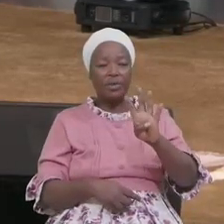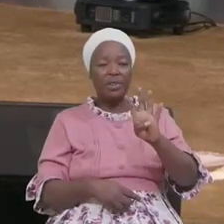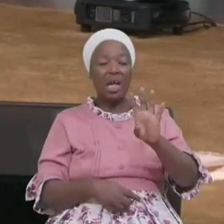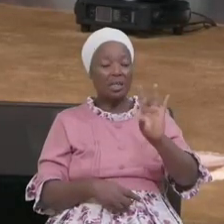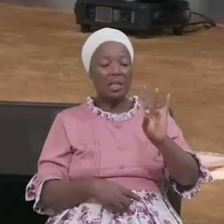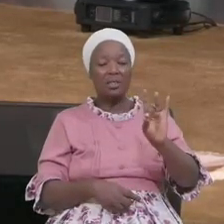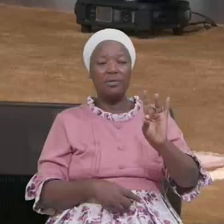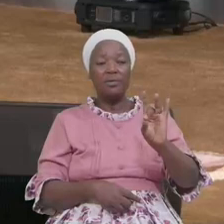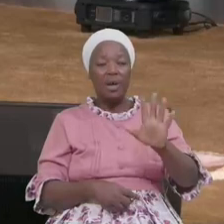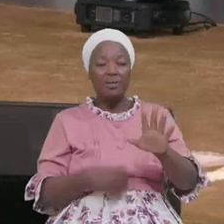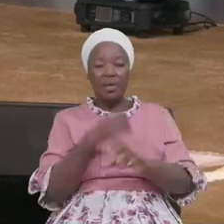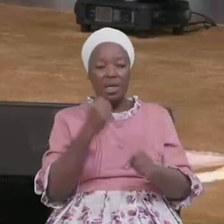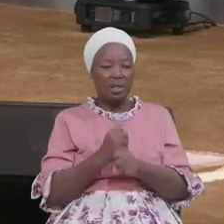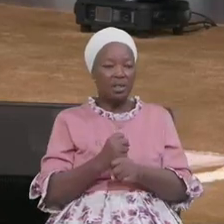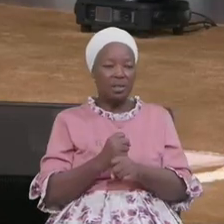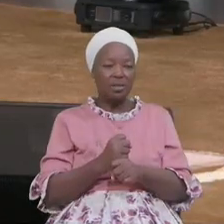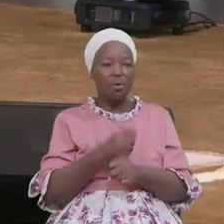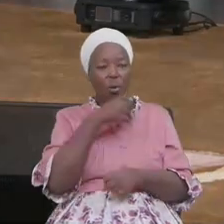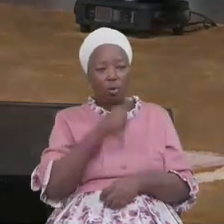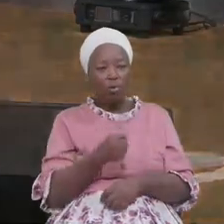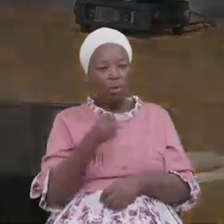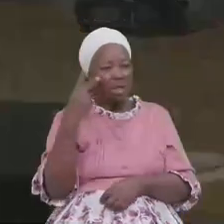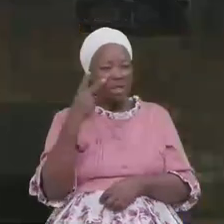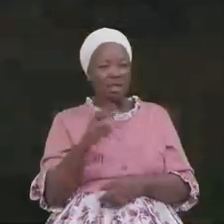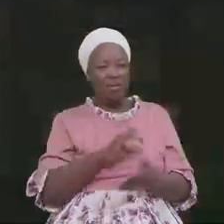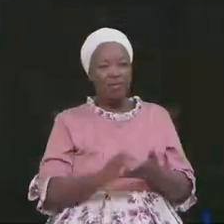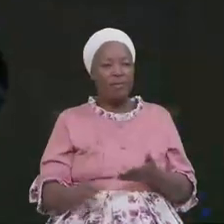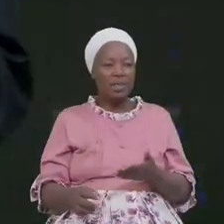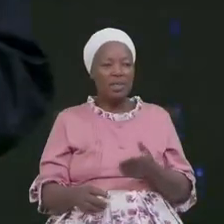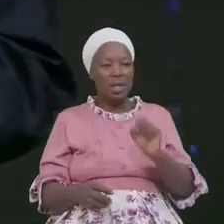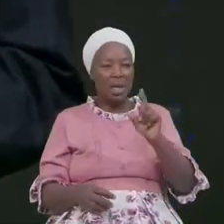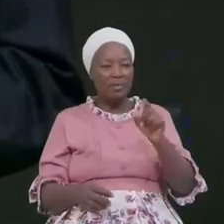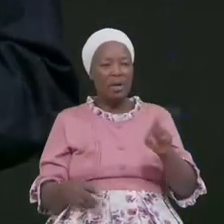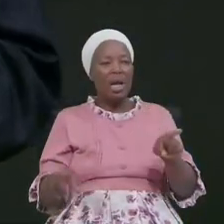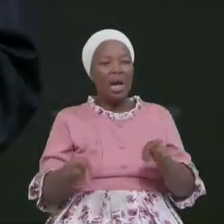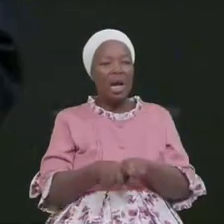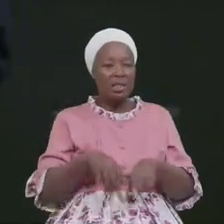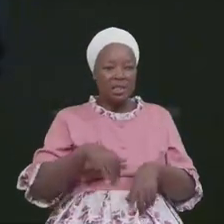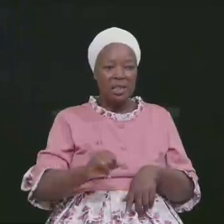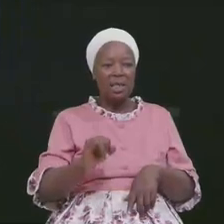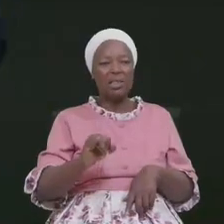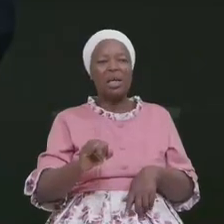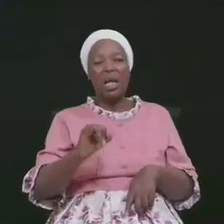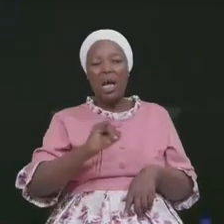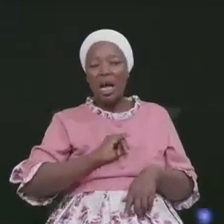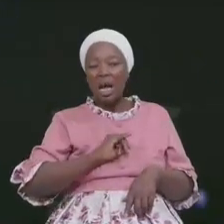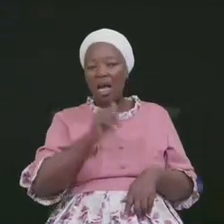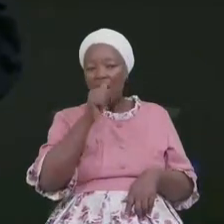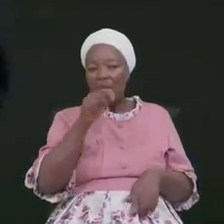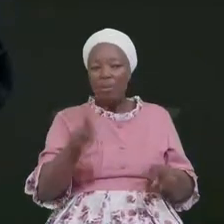Verset 11, il dit, je suis encore vigoureux comme au jour où